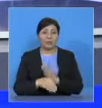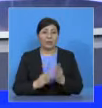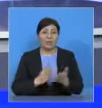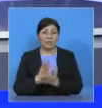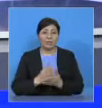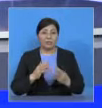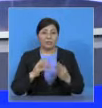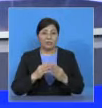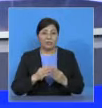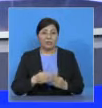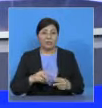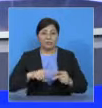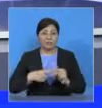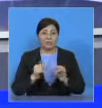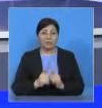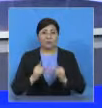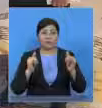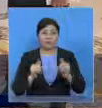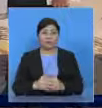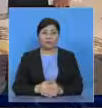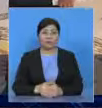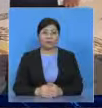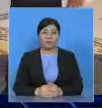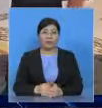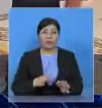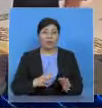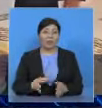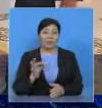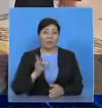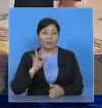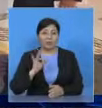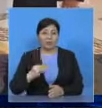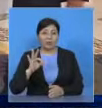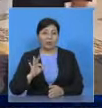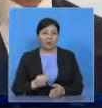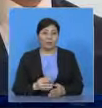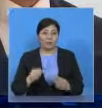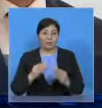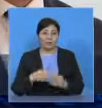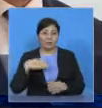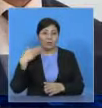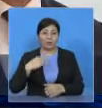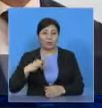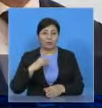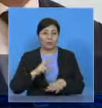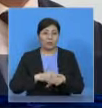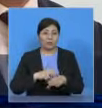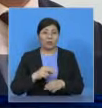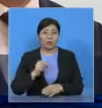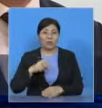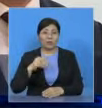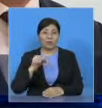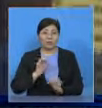и развитию цифровизации. Исполняющий обязанности начальника департамента полиции Актюбинской области Канат Алиев